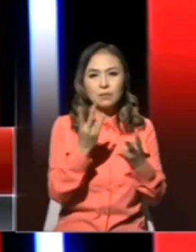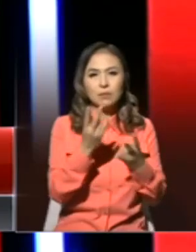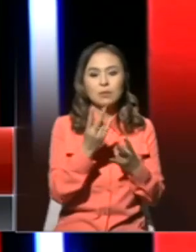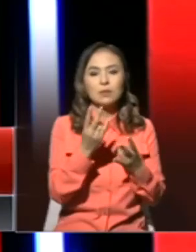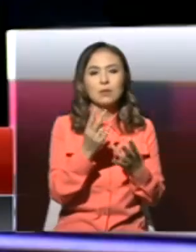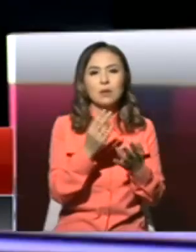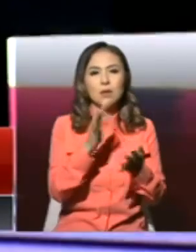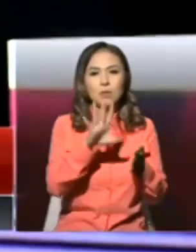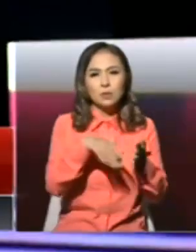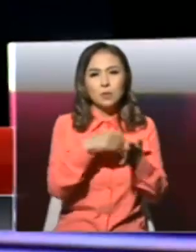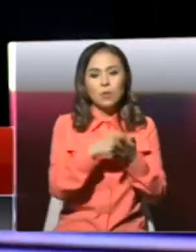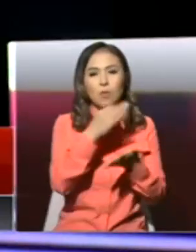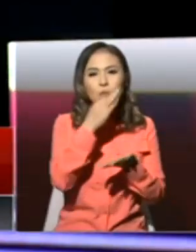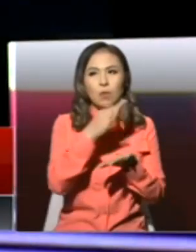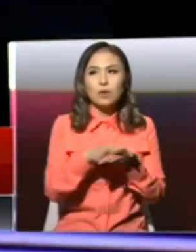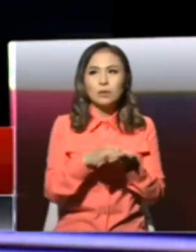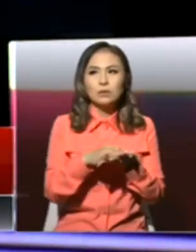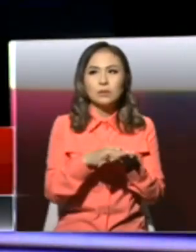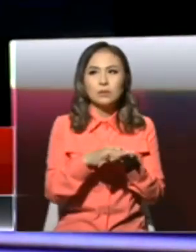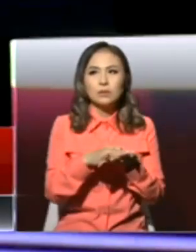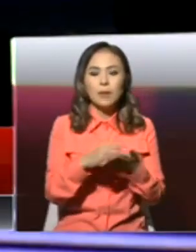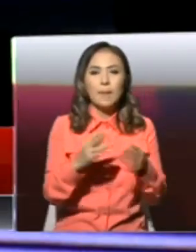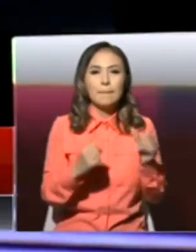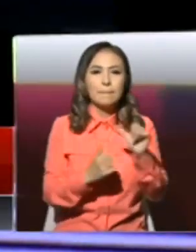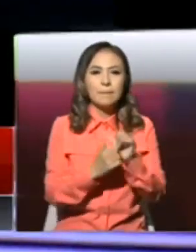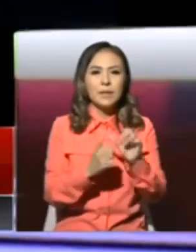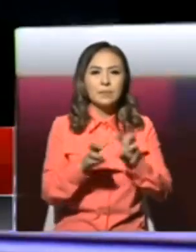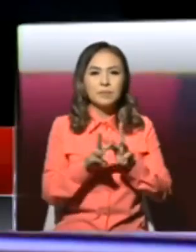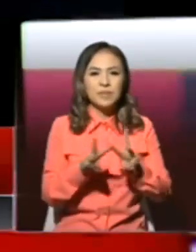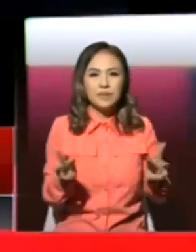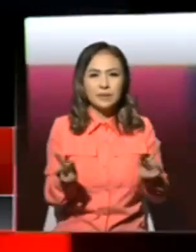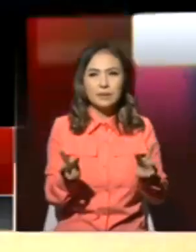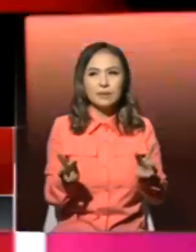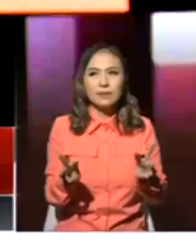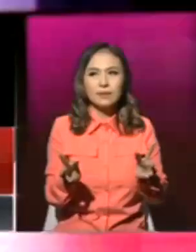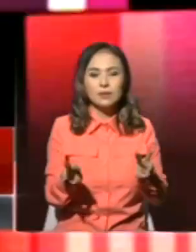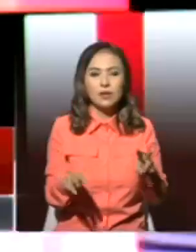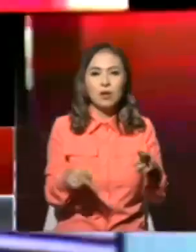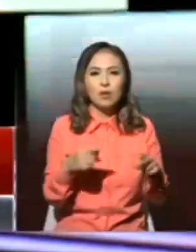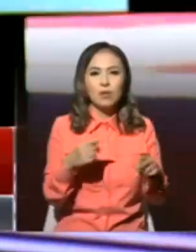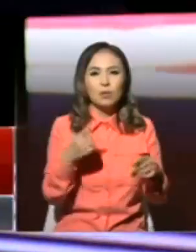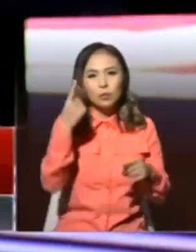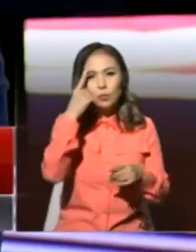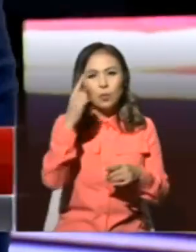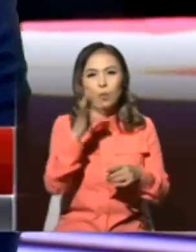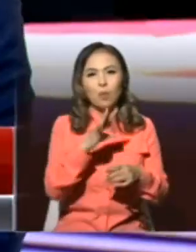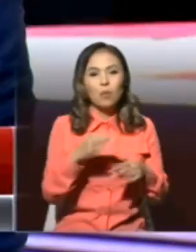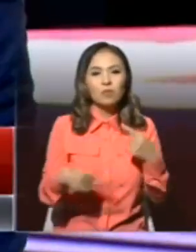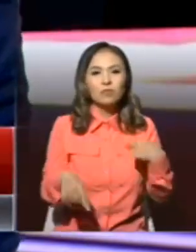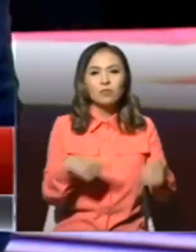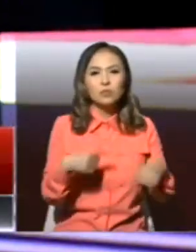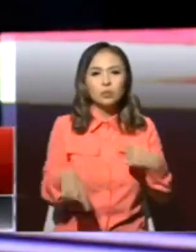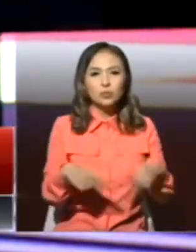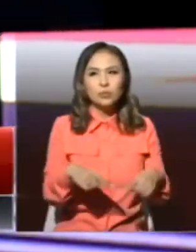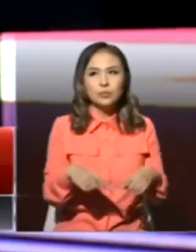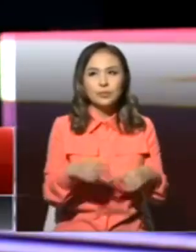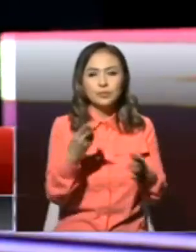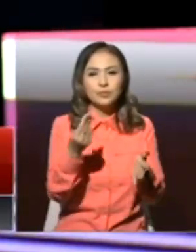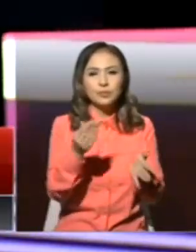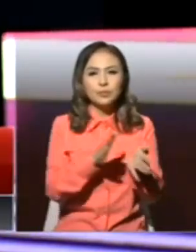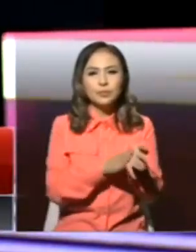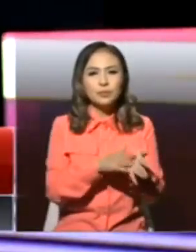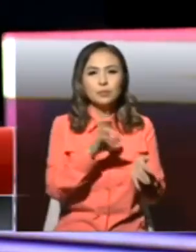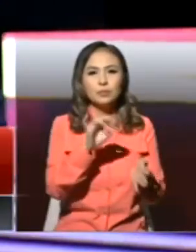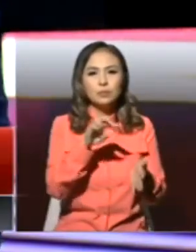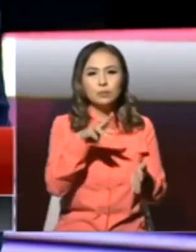дейін бұл жерде премьер-министрдің айтып жатқаны футбол шығар. Себебі бұл бәс тігу букмекерлік